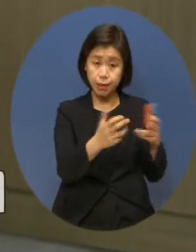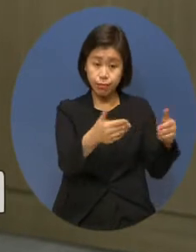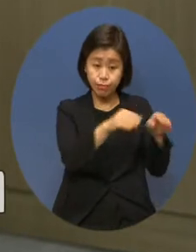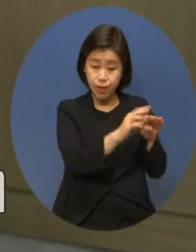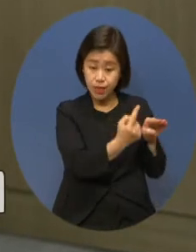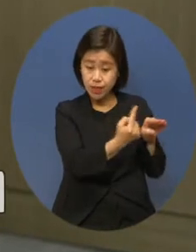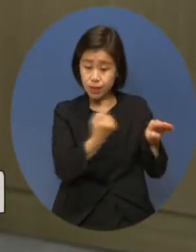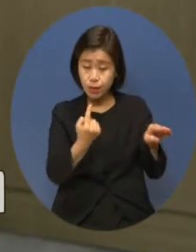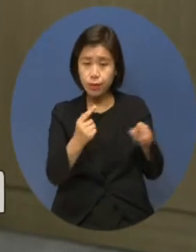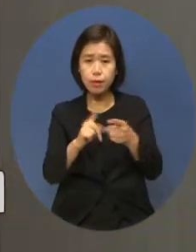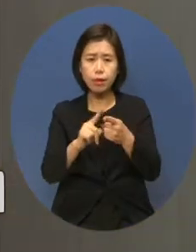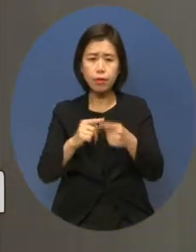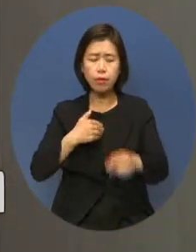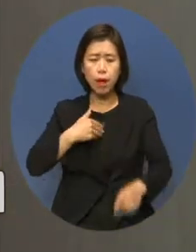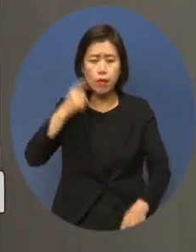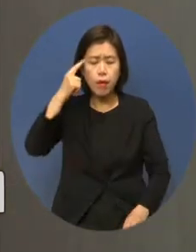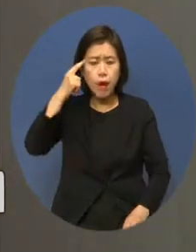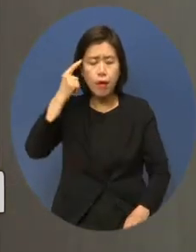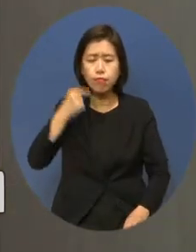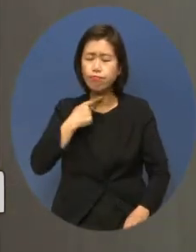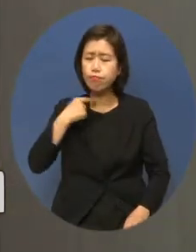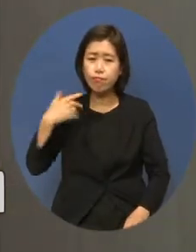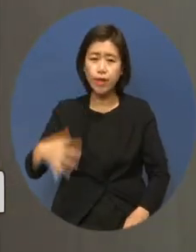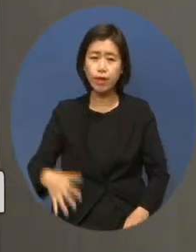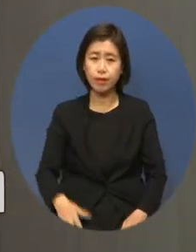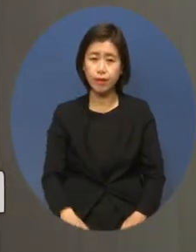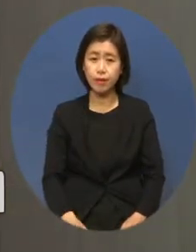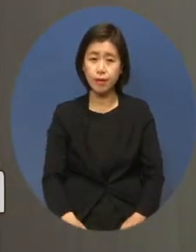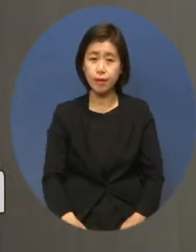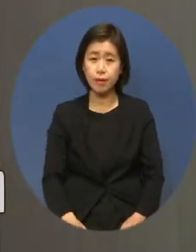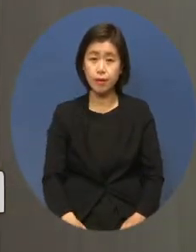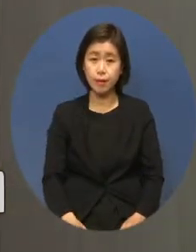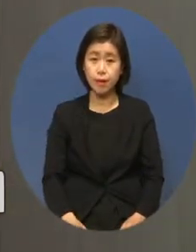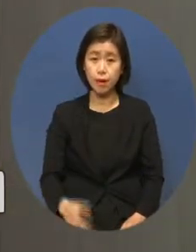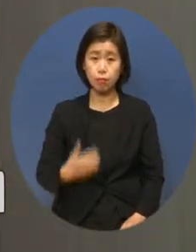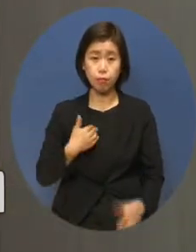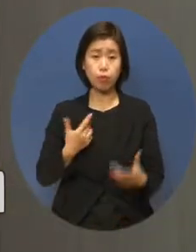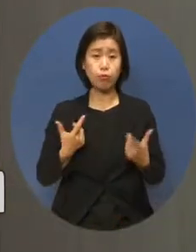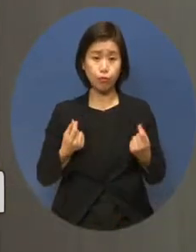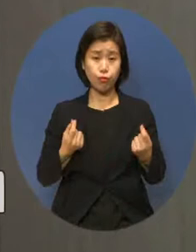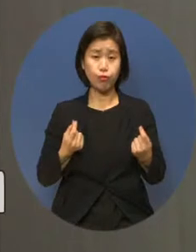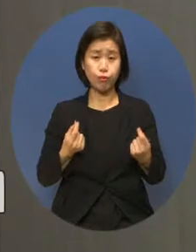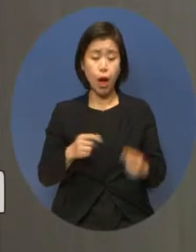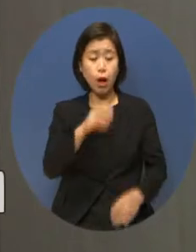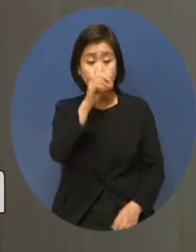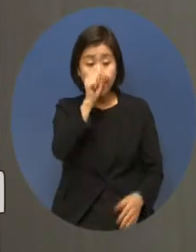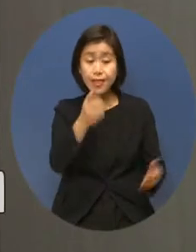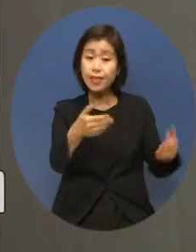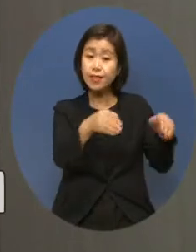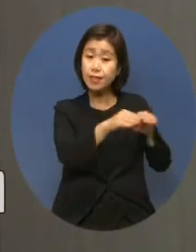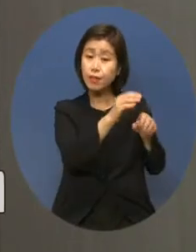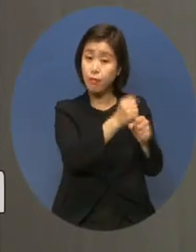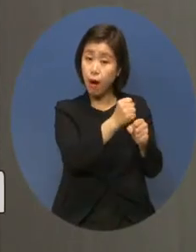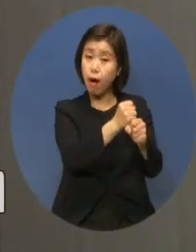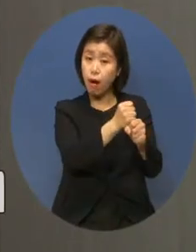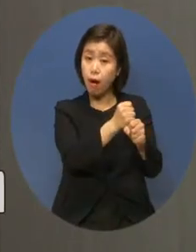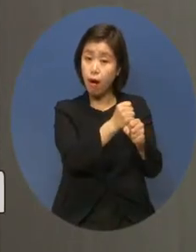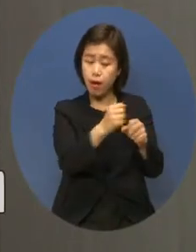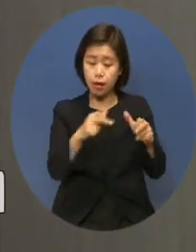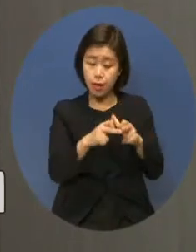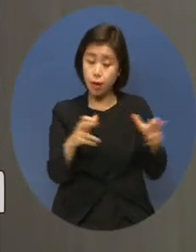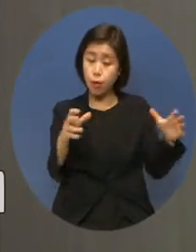대해서요? 맞아요. 그냥 수많은 이제 분들과 마찬가지로 저도 좋은 시설을 만들면 된다라고